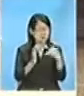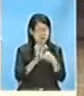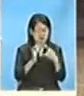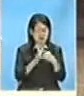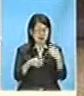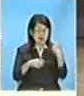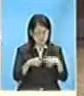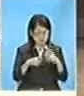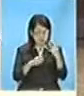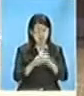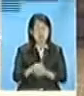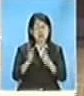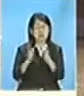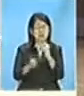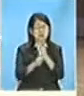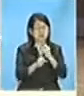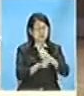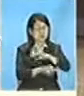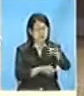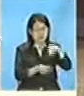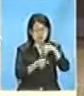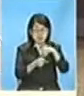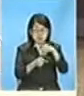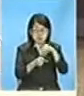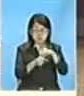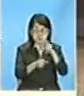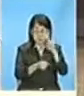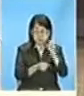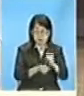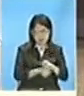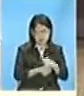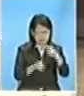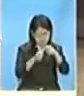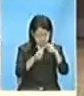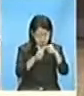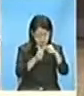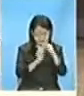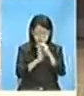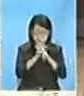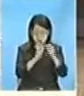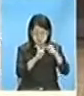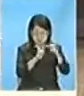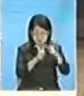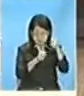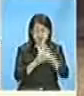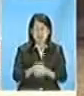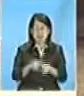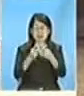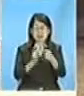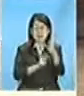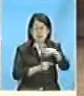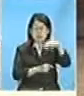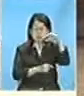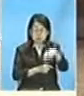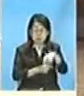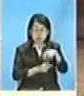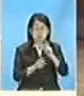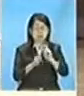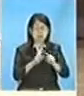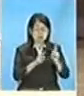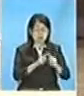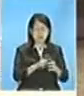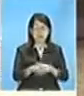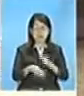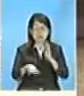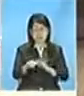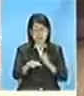ายหลายท่านคร่ำวอดในรัฐสภาและแม่นยำแต่ความแตกฉานในพันธกิจขององค์กรความสามาร